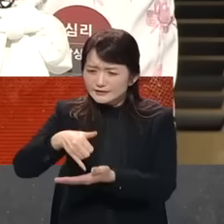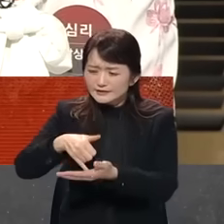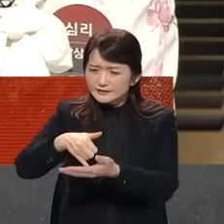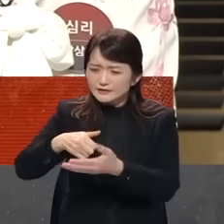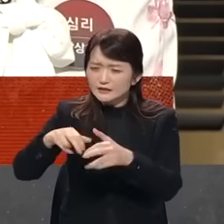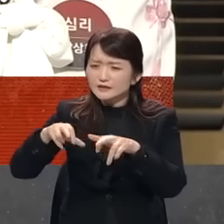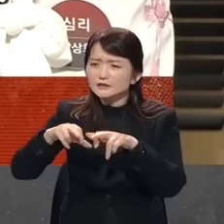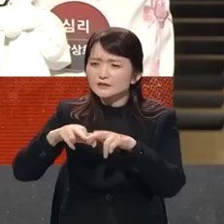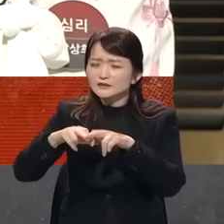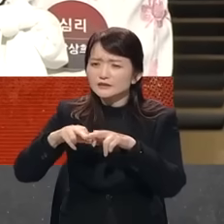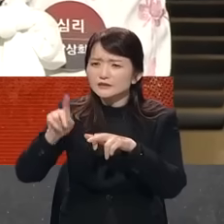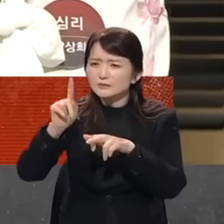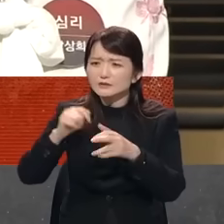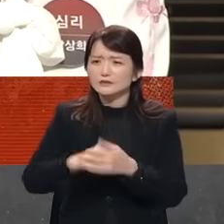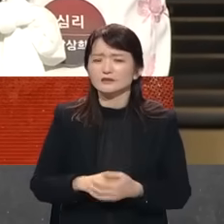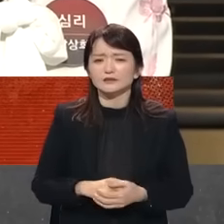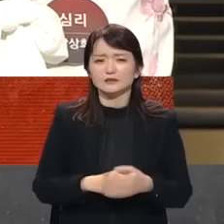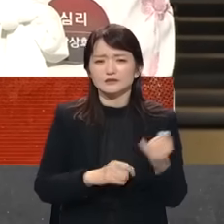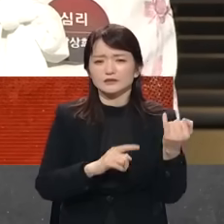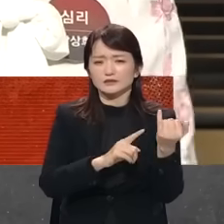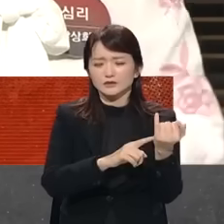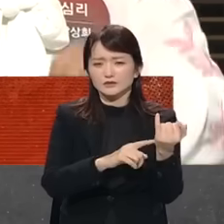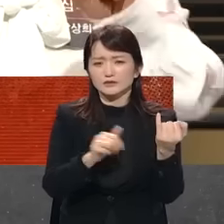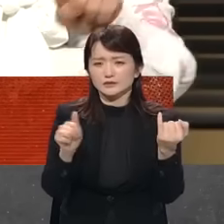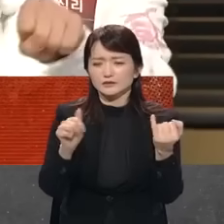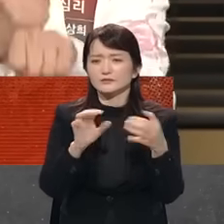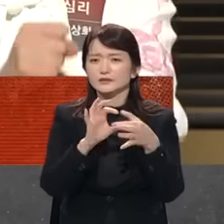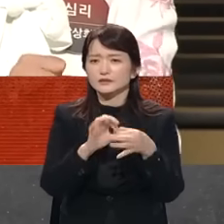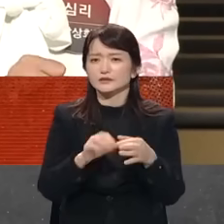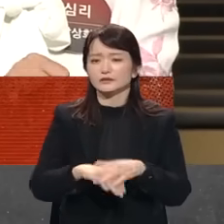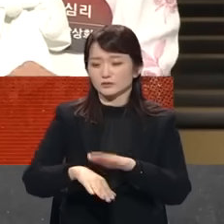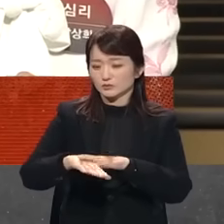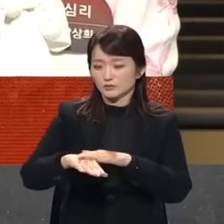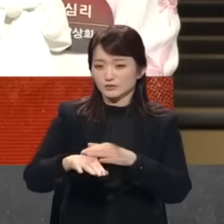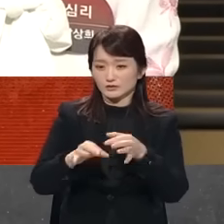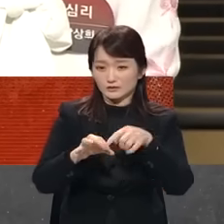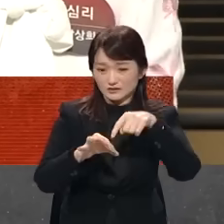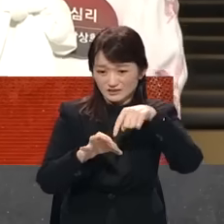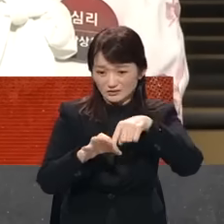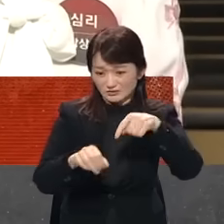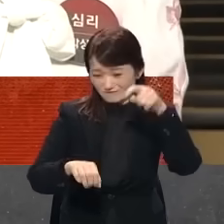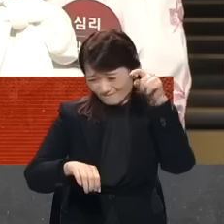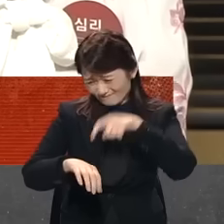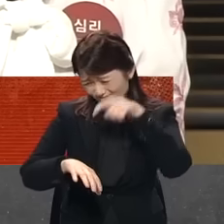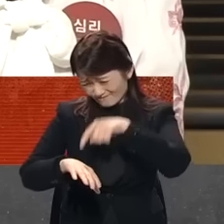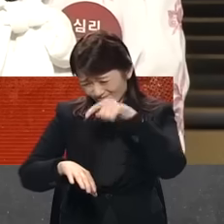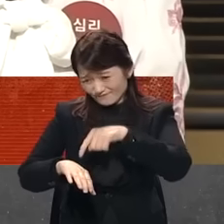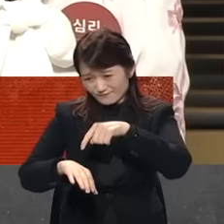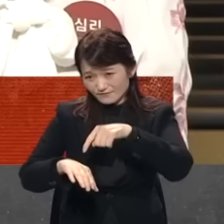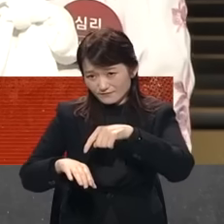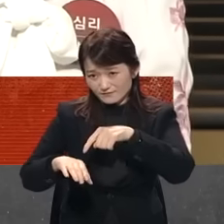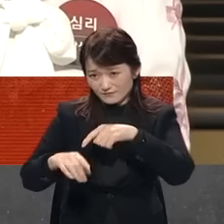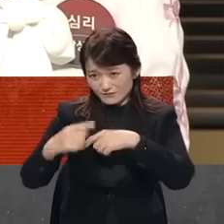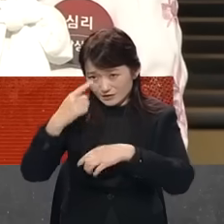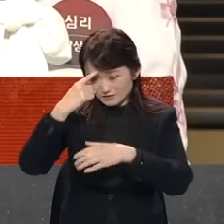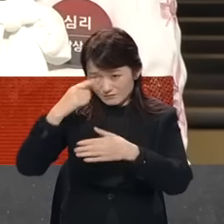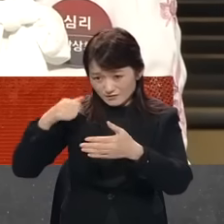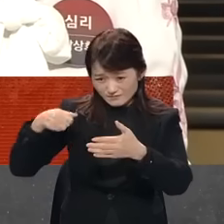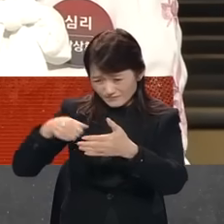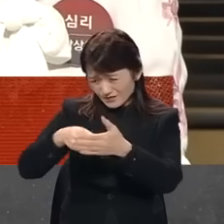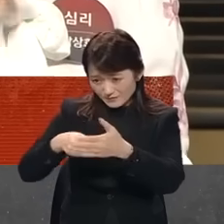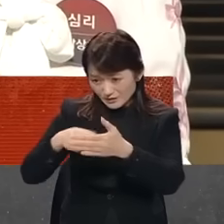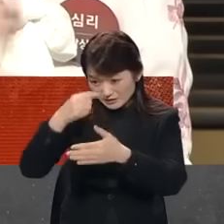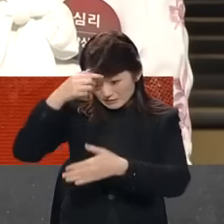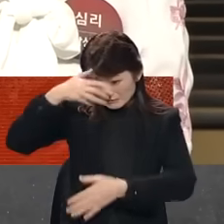것이 이런 이성 관계예요 여기서 뭐 손등에 꼬챙이를 지른다거나 아니면 피범벅이 된 모습을 보이면서 협박을